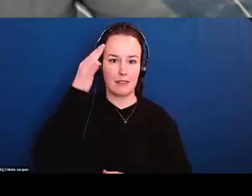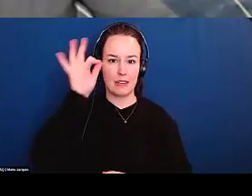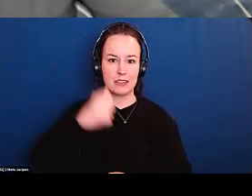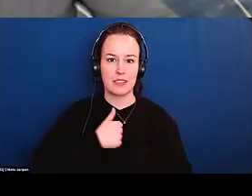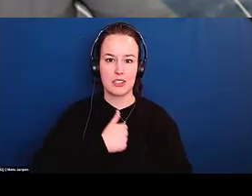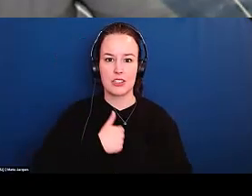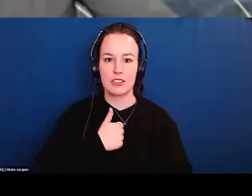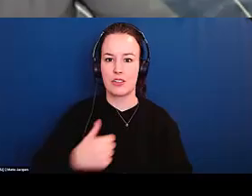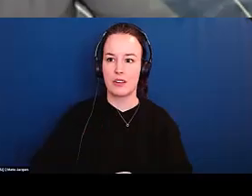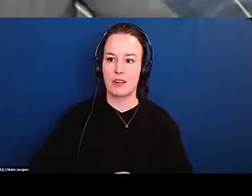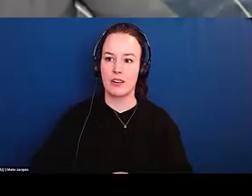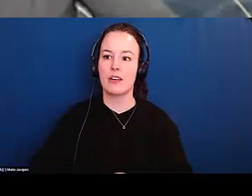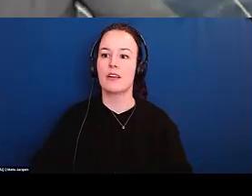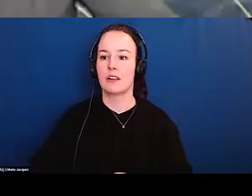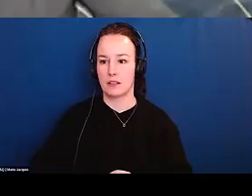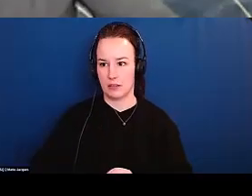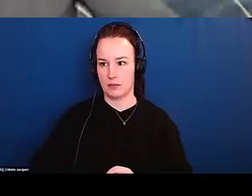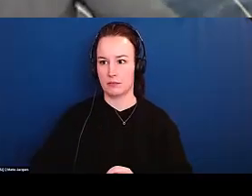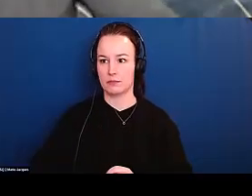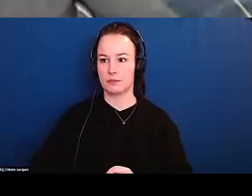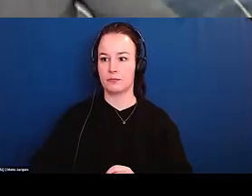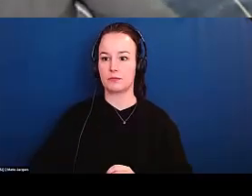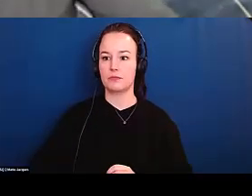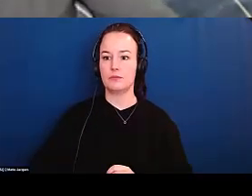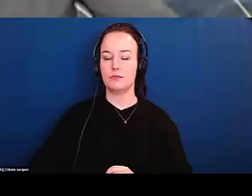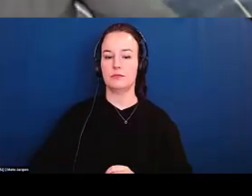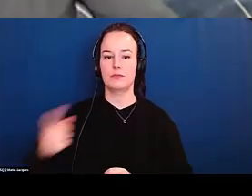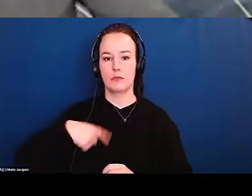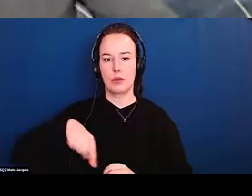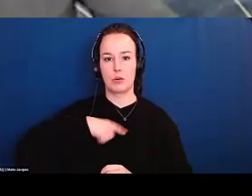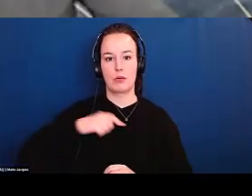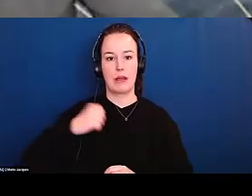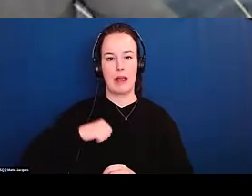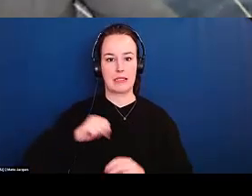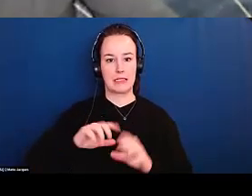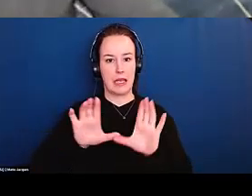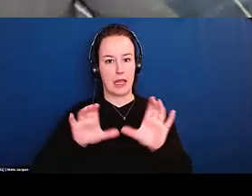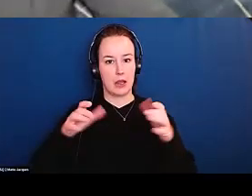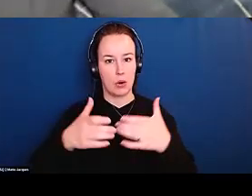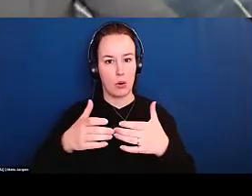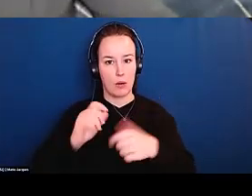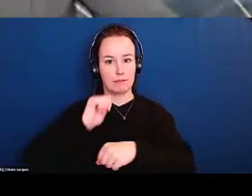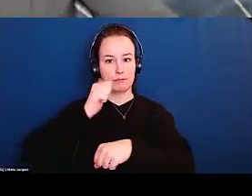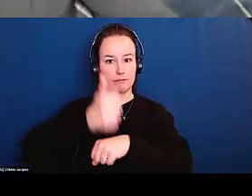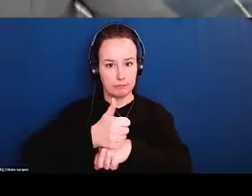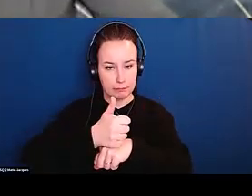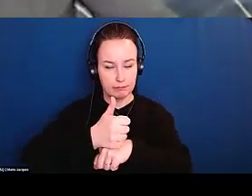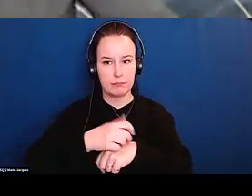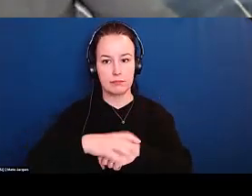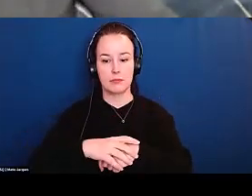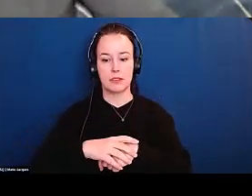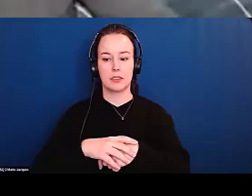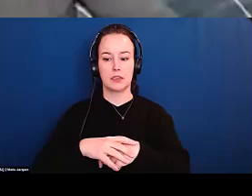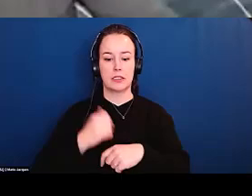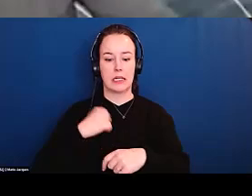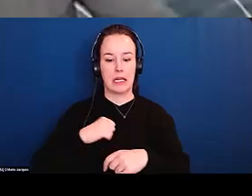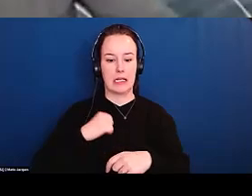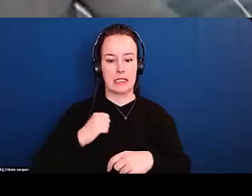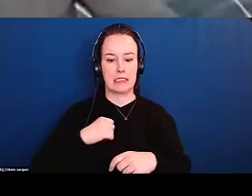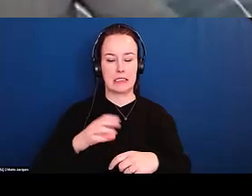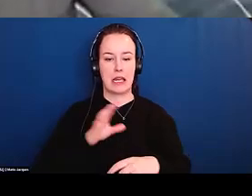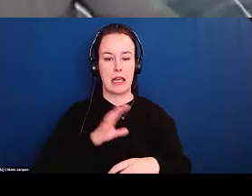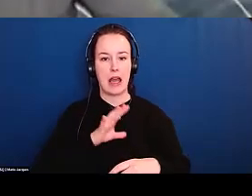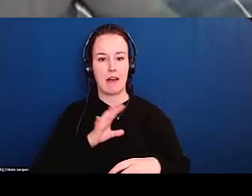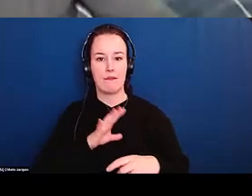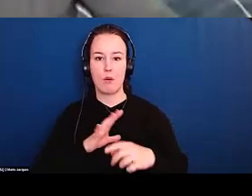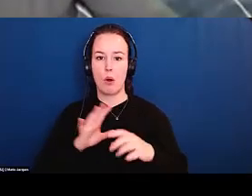nous essayons de mettre en place des groupes focus, des sondages post-intervention pour le staff, pour le personnel.